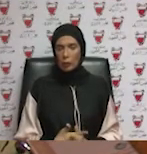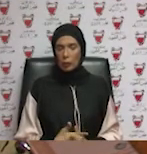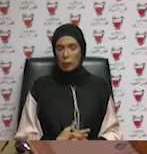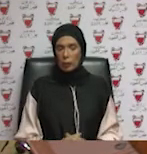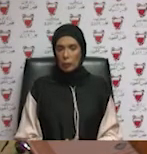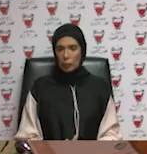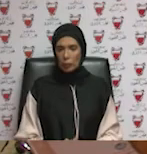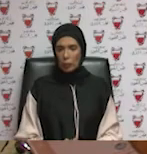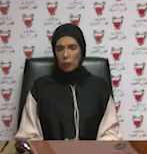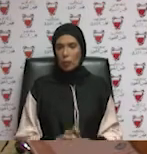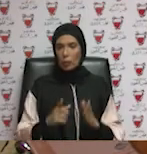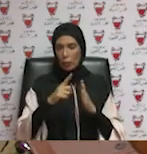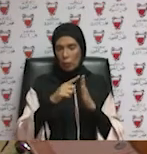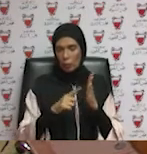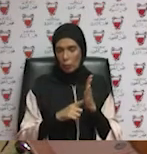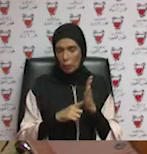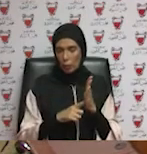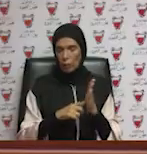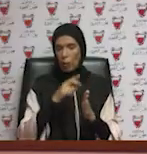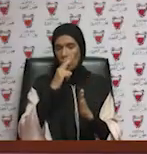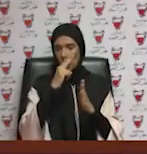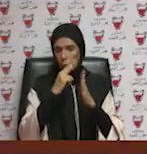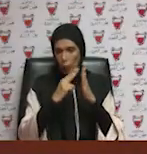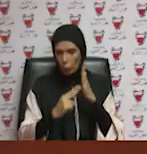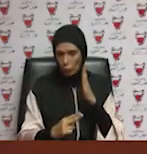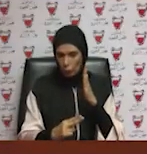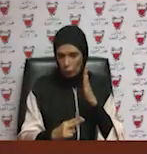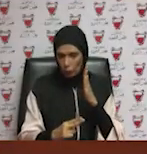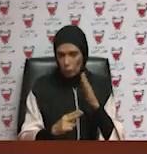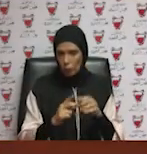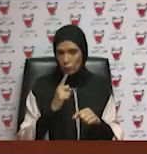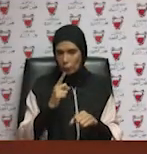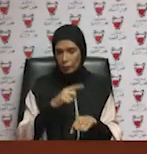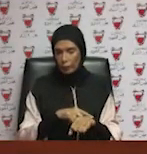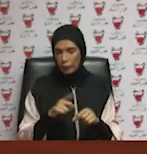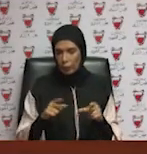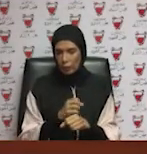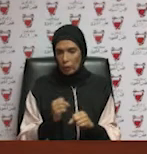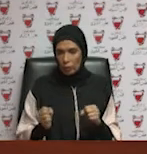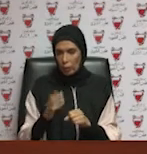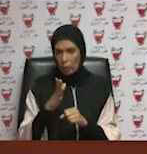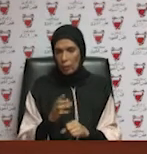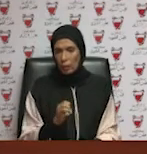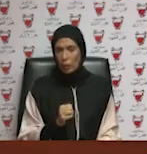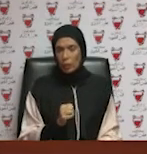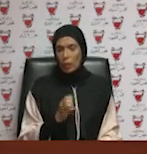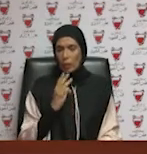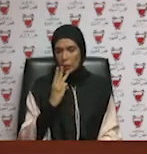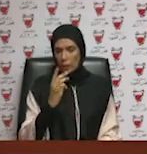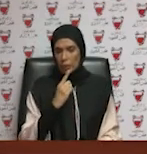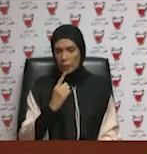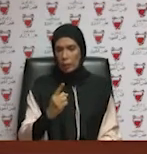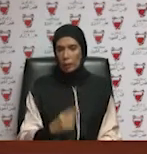وبالتوضيح فقط، القانون النافذ هو الذي ينص على مدة السنة، ومشروع القانون ينص على مدة